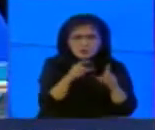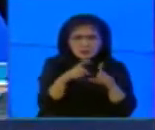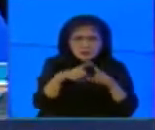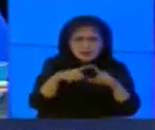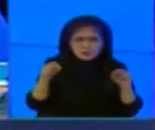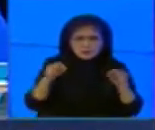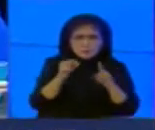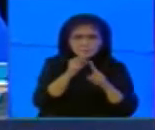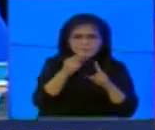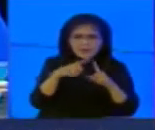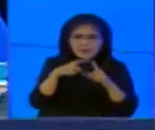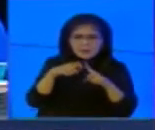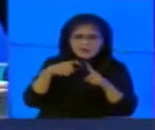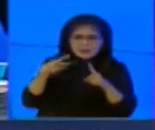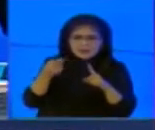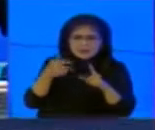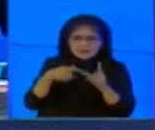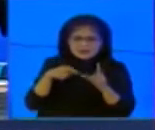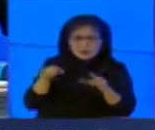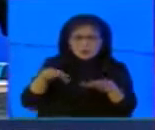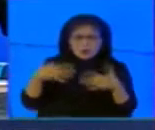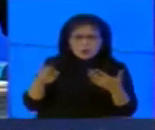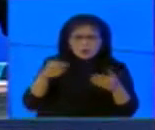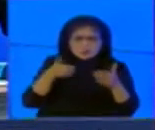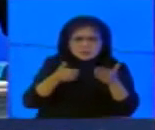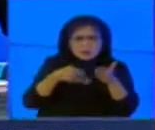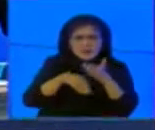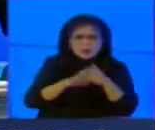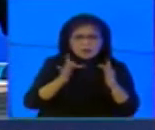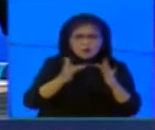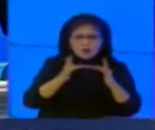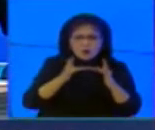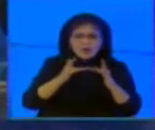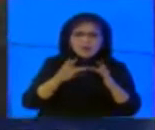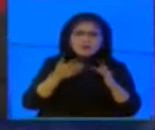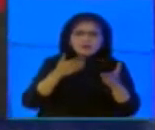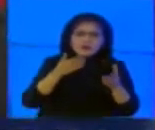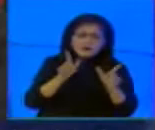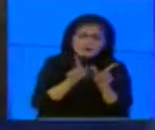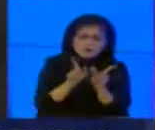mengaku kesulitan mengakses website pendaftaran tersebut.